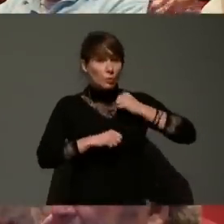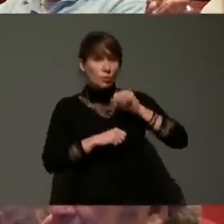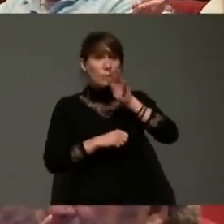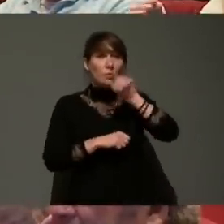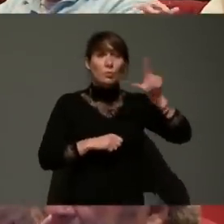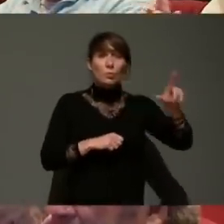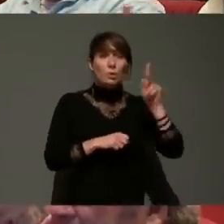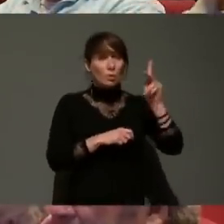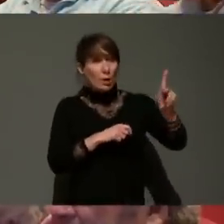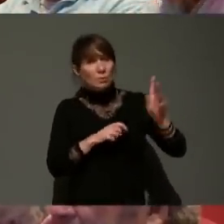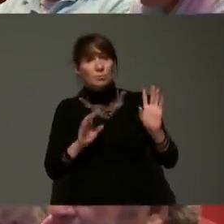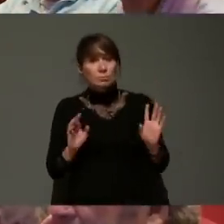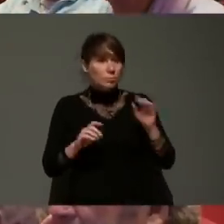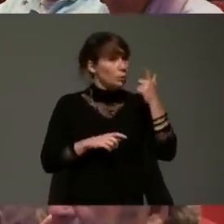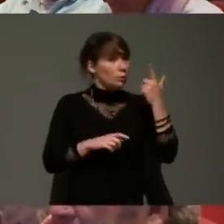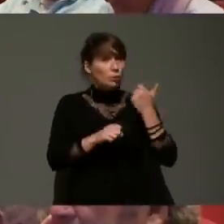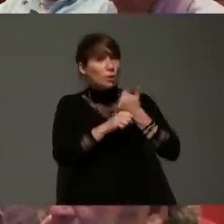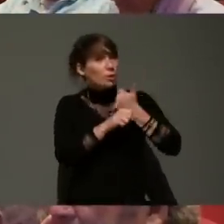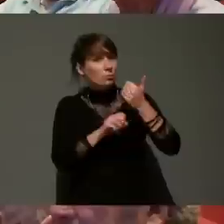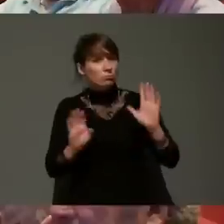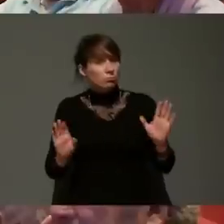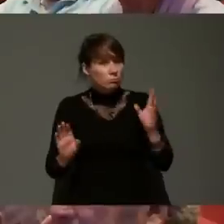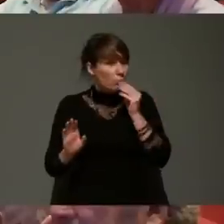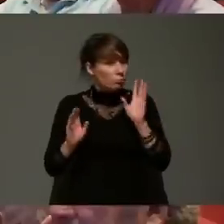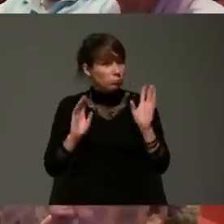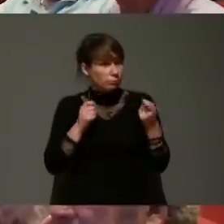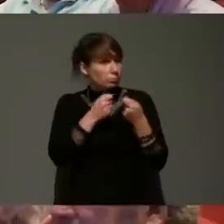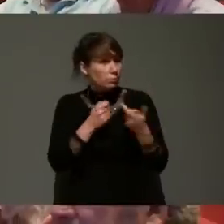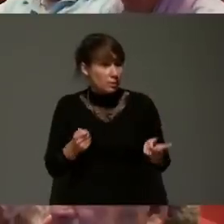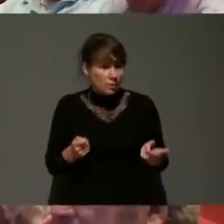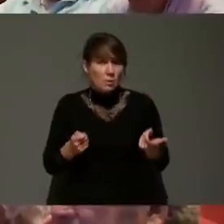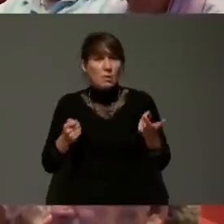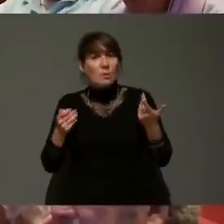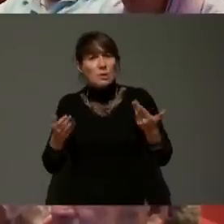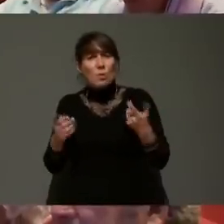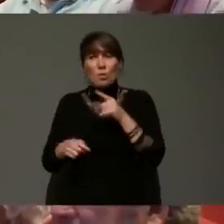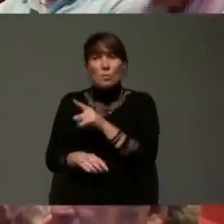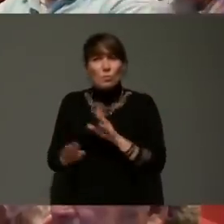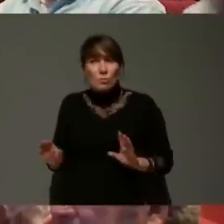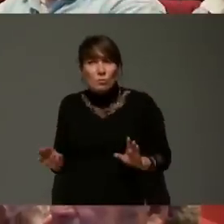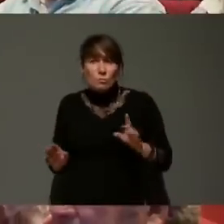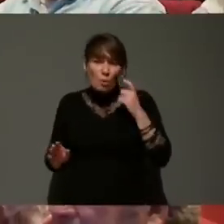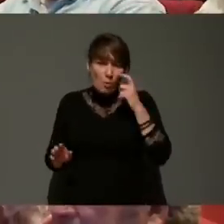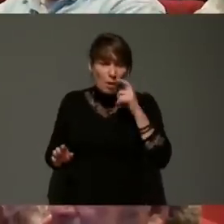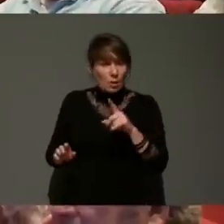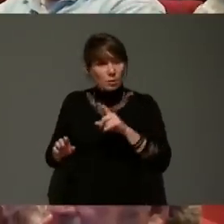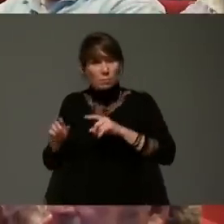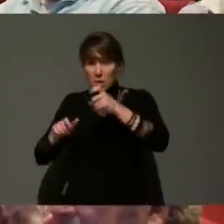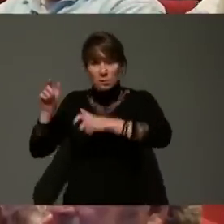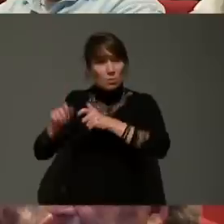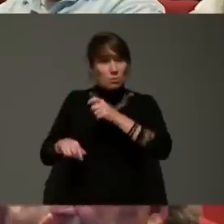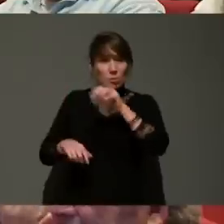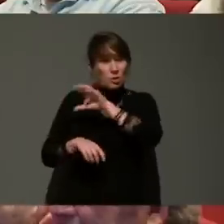en tout cas quelque chose de raisonnable. Aujourd'hui, on voit très régulièrement des trailers, voire des ultra-trailers qui font plusieurs